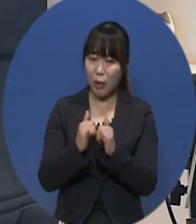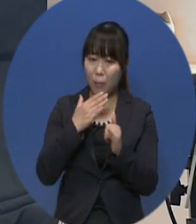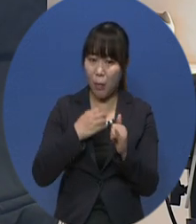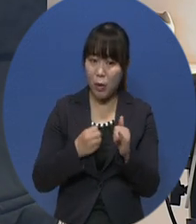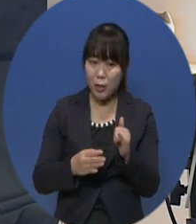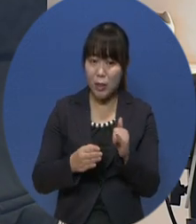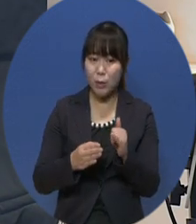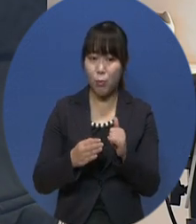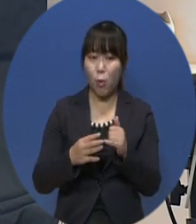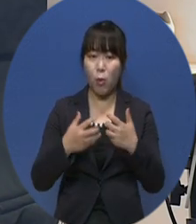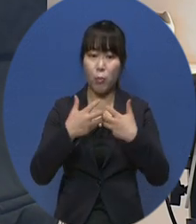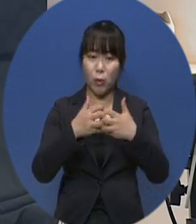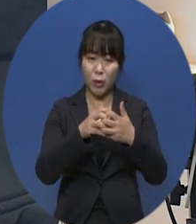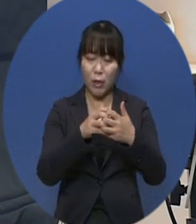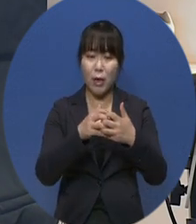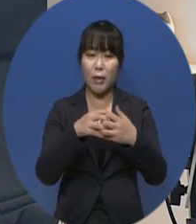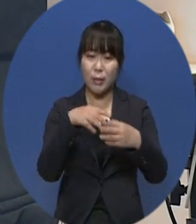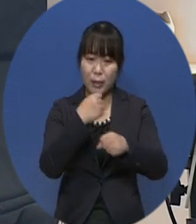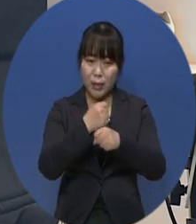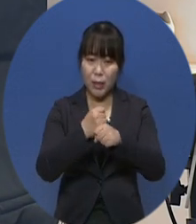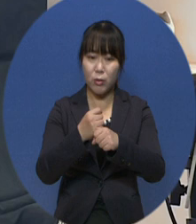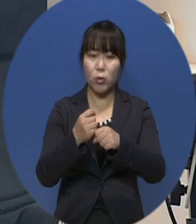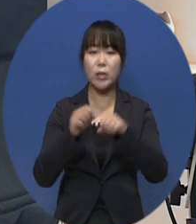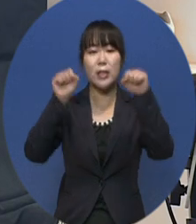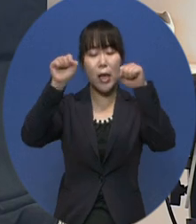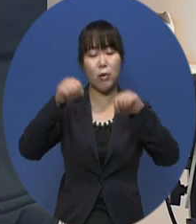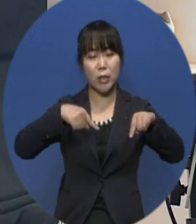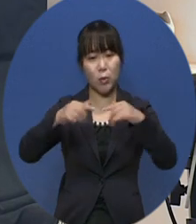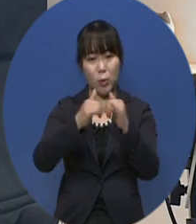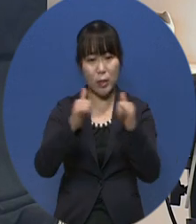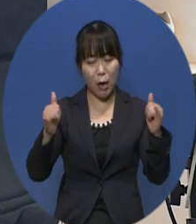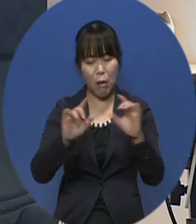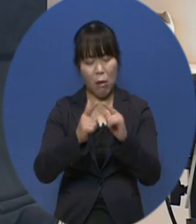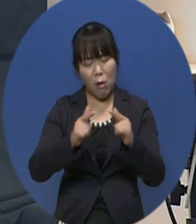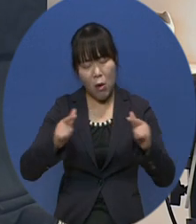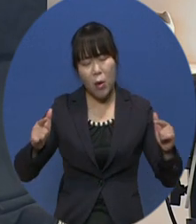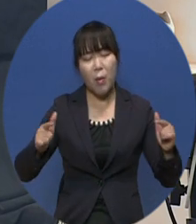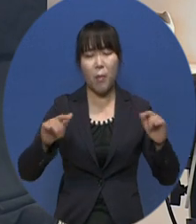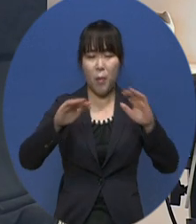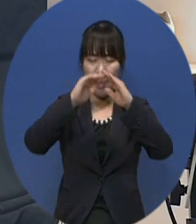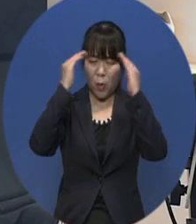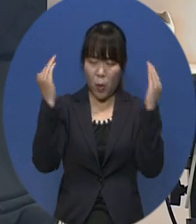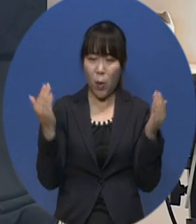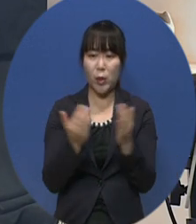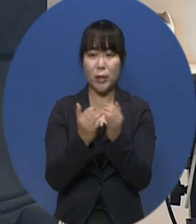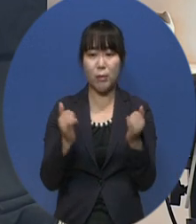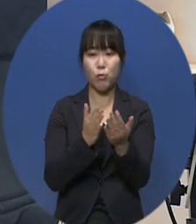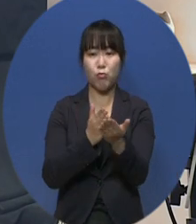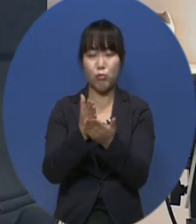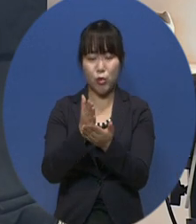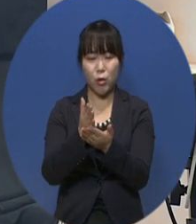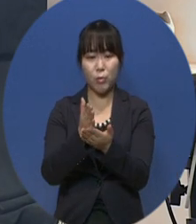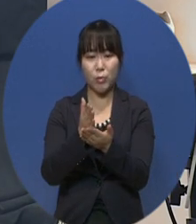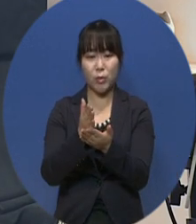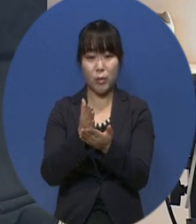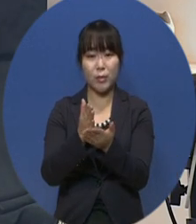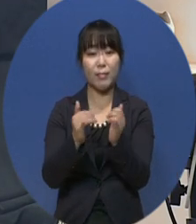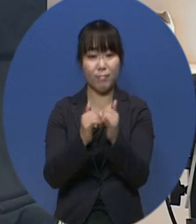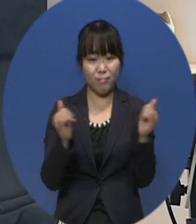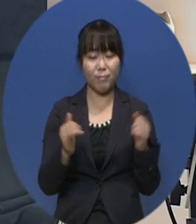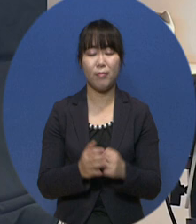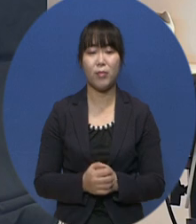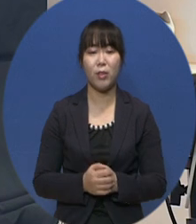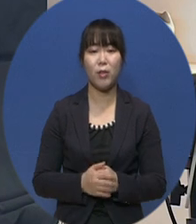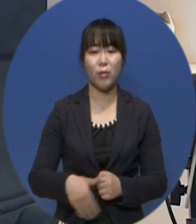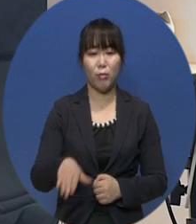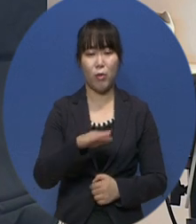보장구 제작사, 재활체육 지도자들 네. 네. 그런 분들이 다 아주 전문적으로 훈련이 돼 있습니다. 그래서 아주 네. 굉장히